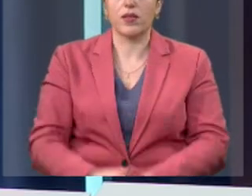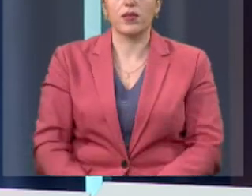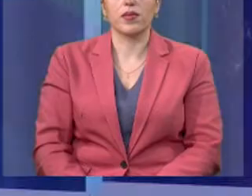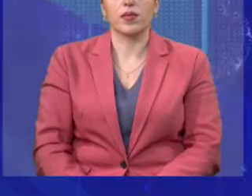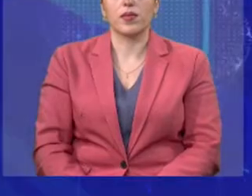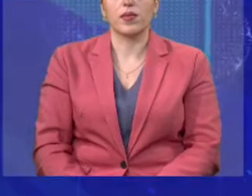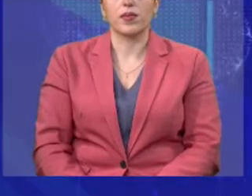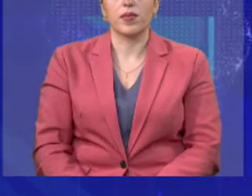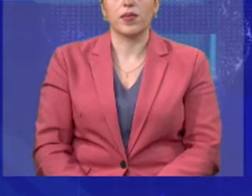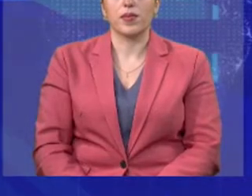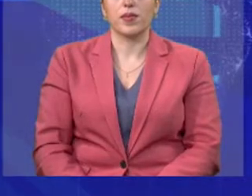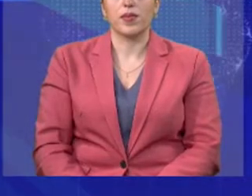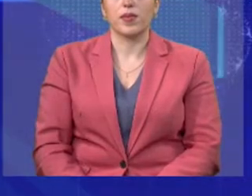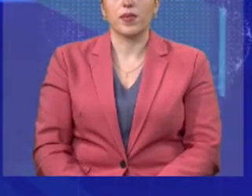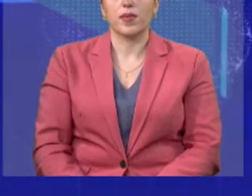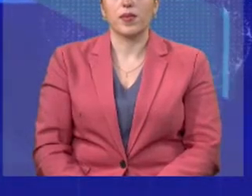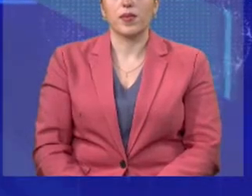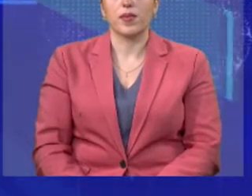ցանոթացնենք։